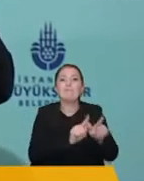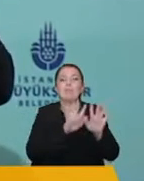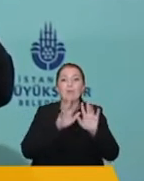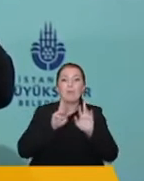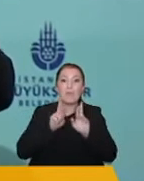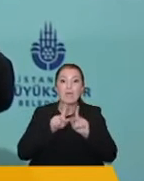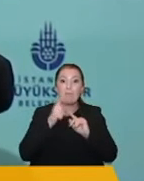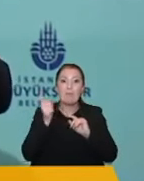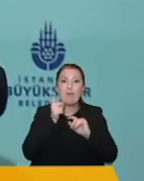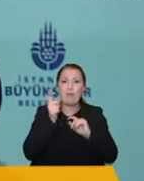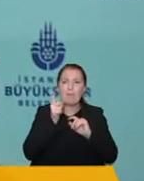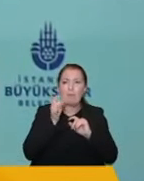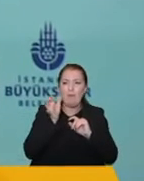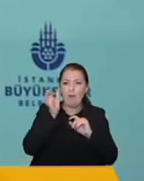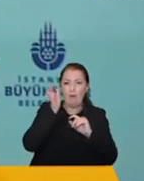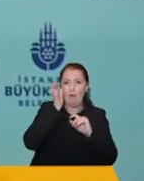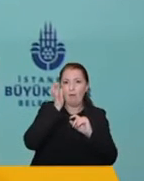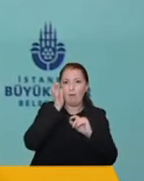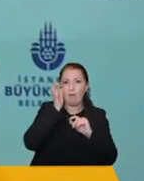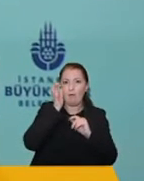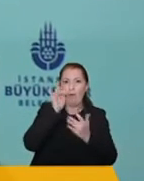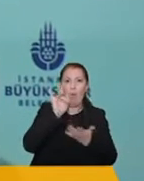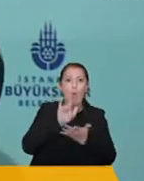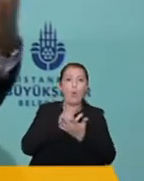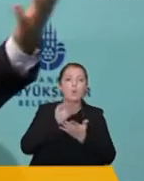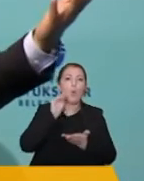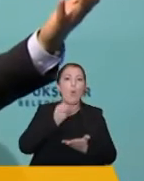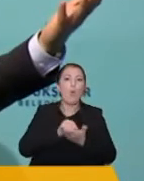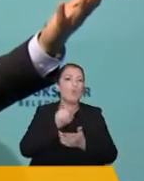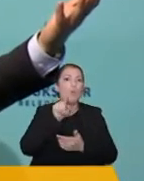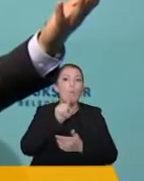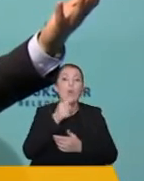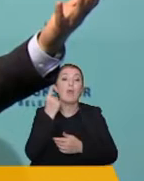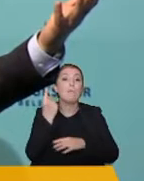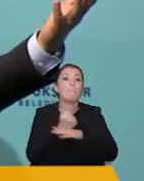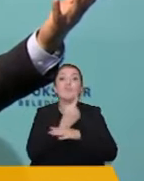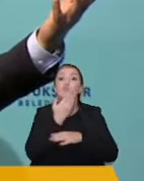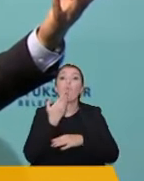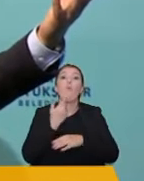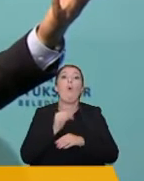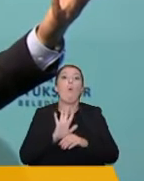algı ortaya konuldu. Böyle bir şey yok.